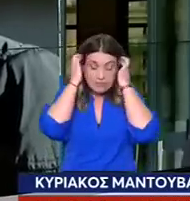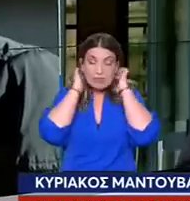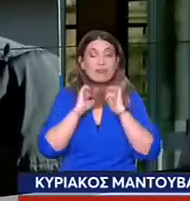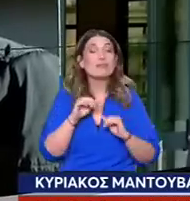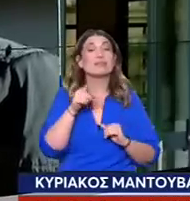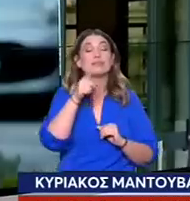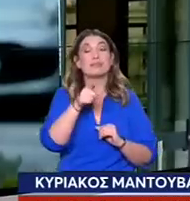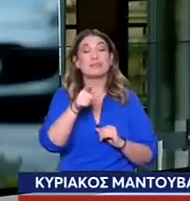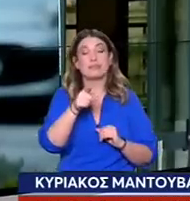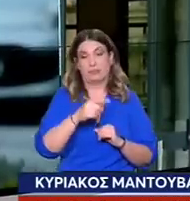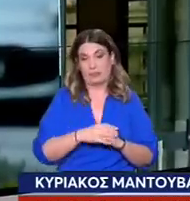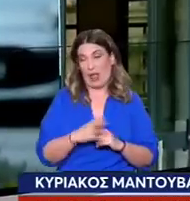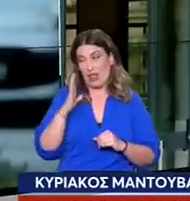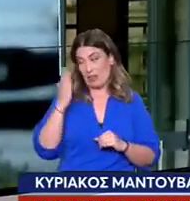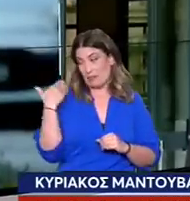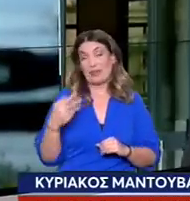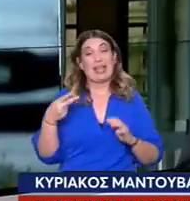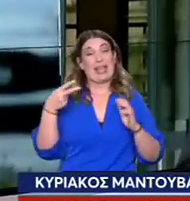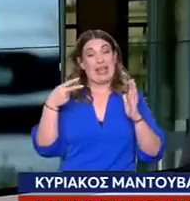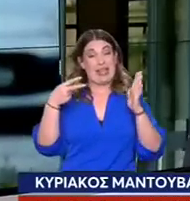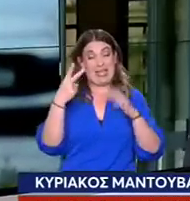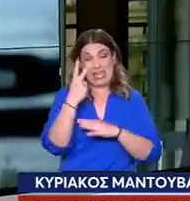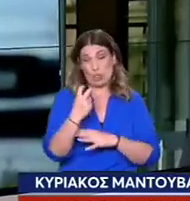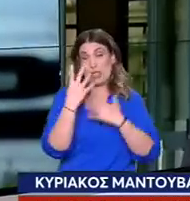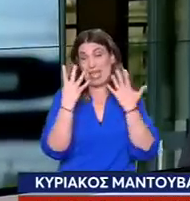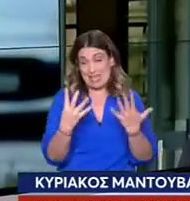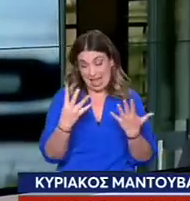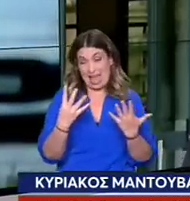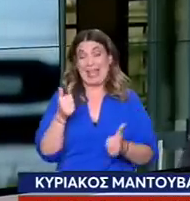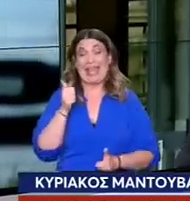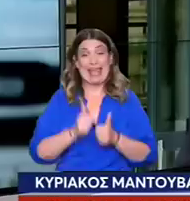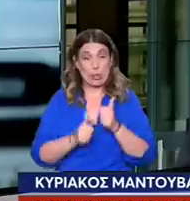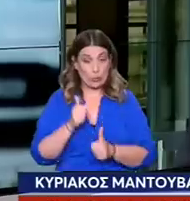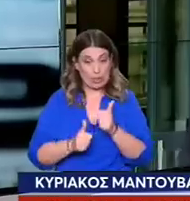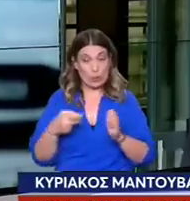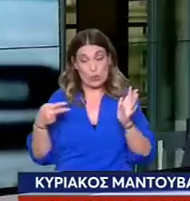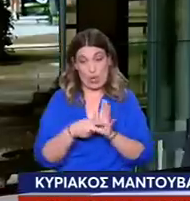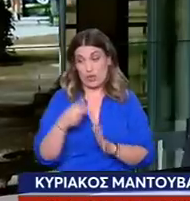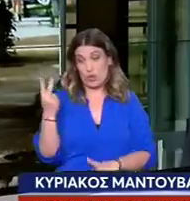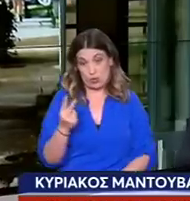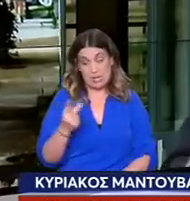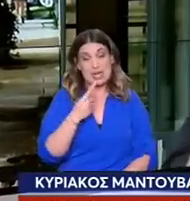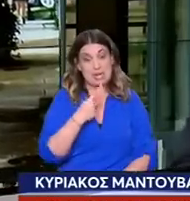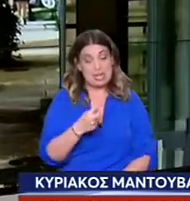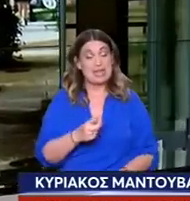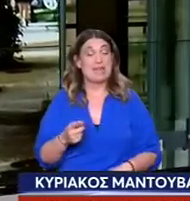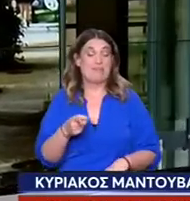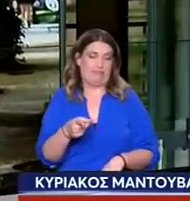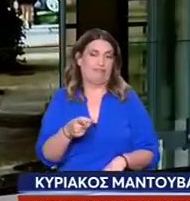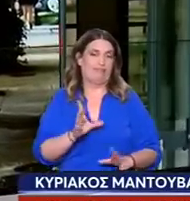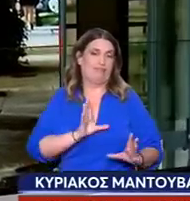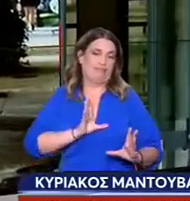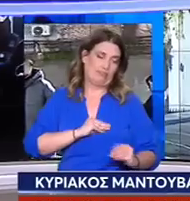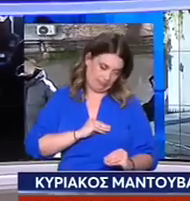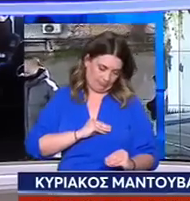News στις 29 Αυγούστου 2022 είχε αναφέρει ότι το παιδί το είχε δει μετά την ανακοπή. Στις 7 Αυγούστου